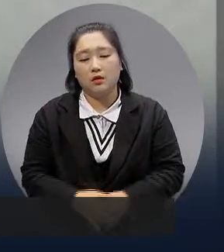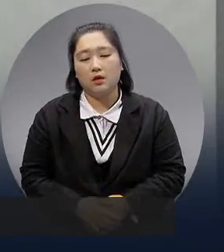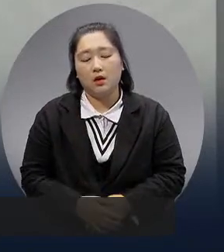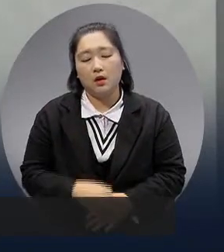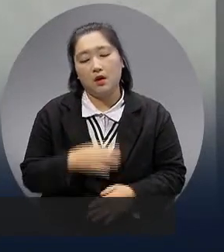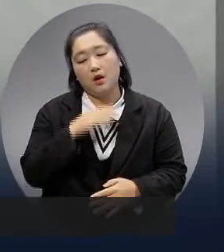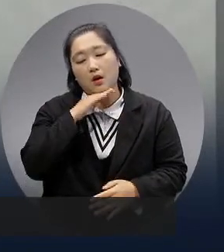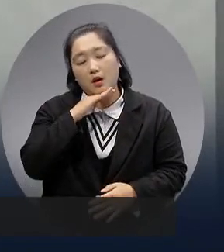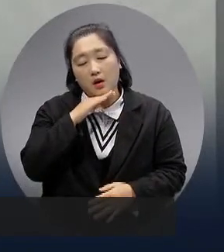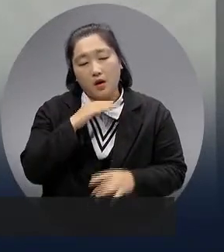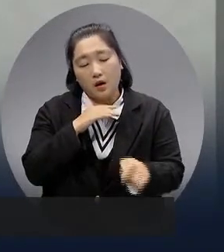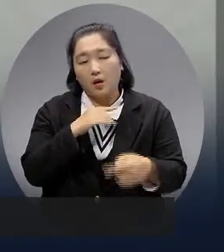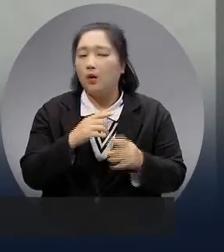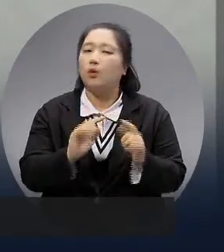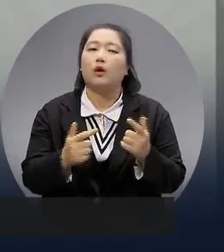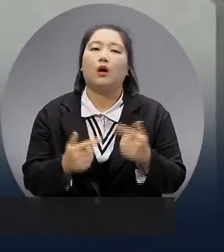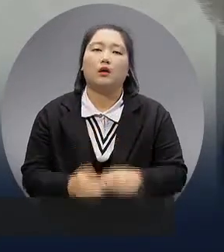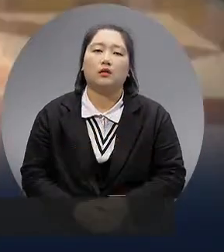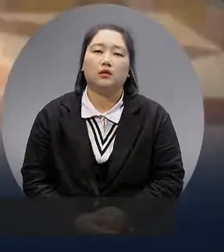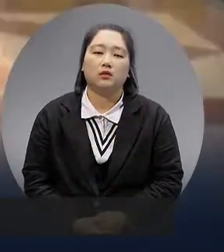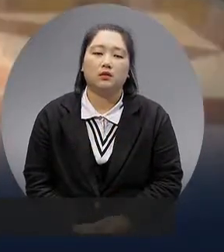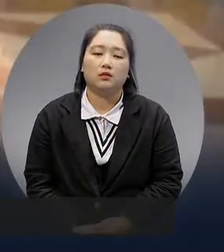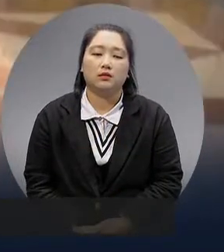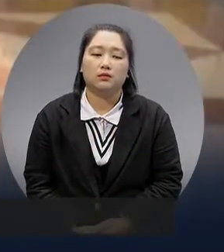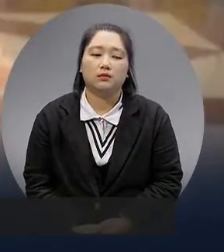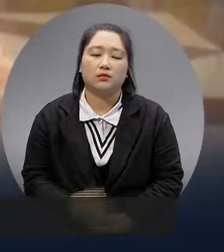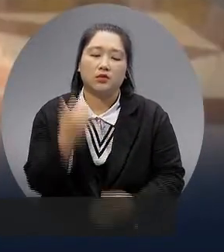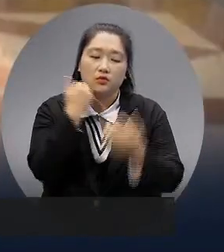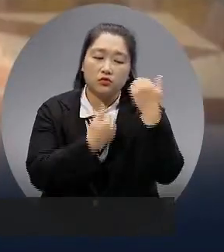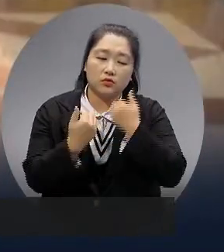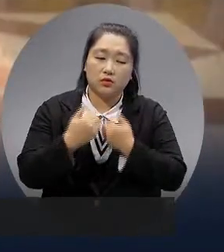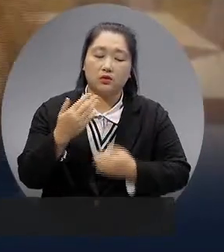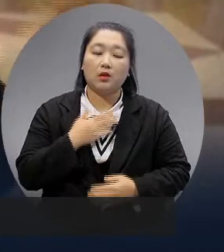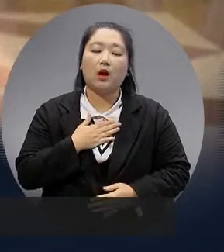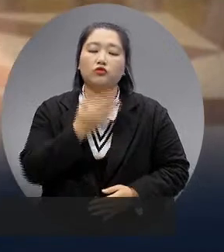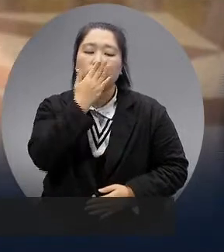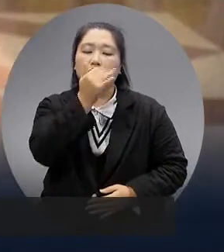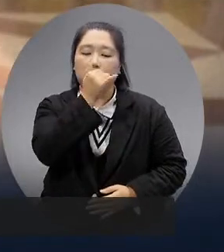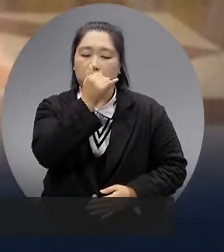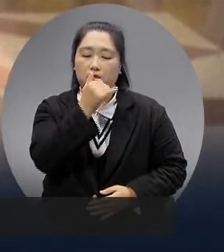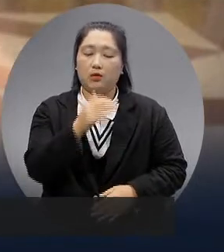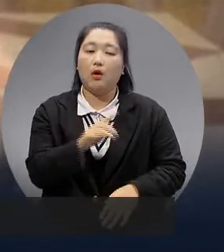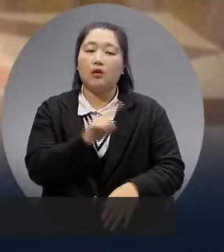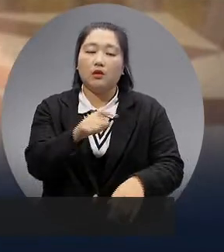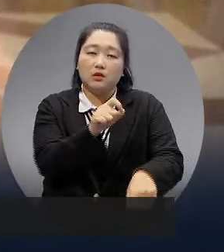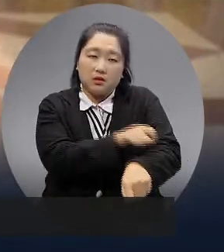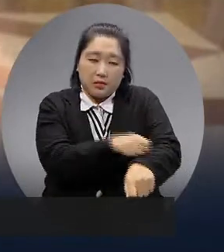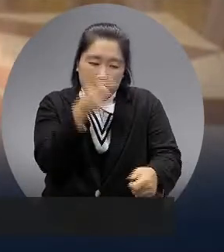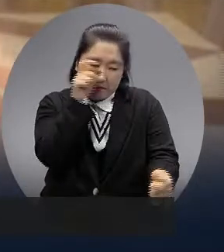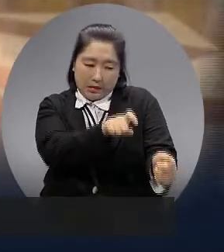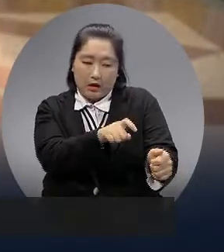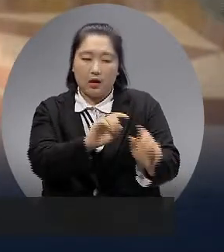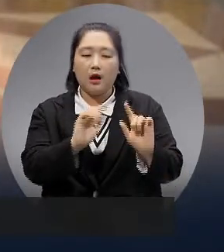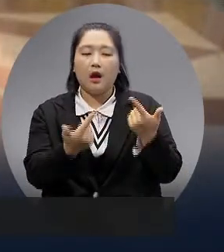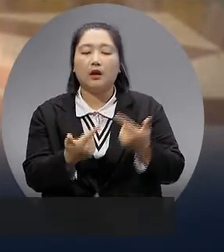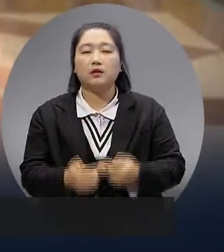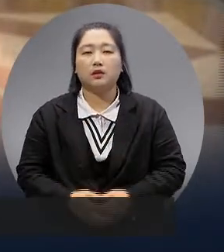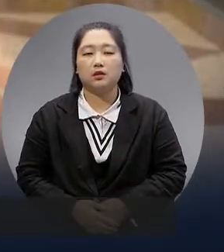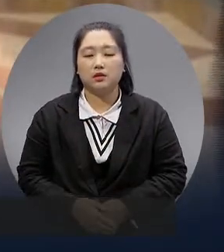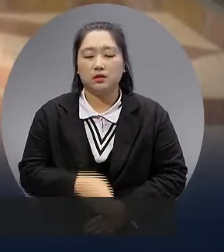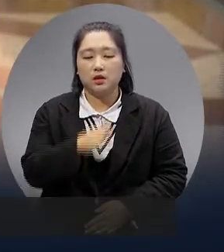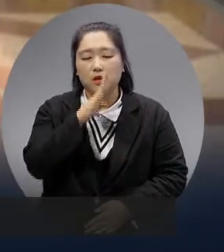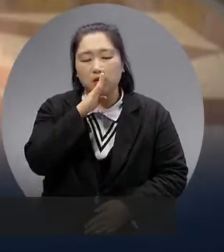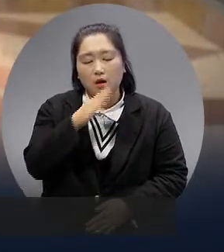나이에 그건 아니잖아요. 누구나 사실 자기가 될 수도 있는 거잖아요. 또 특별한 사람은 뭐 이렇게 얘기